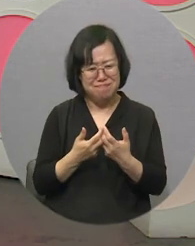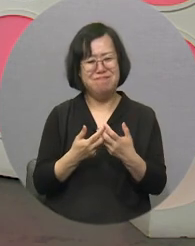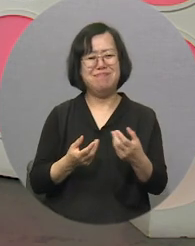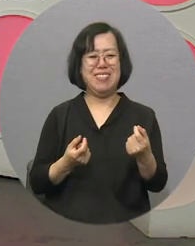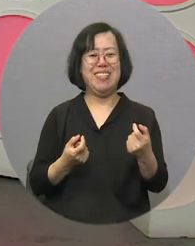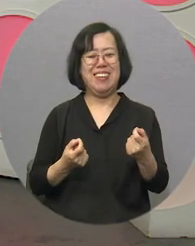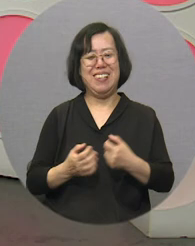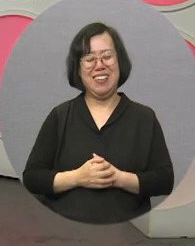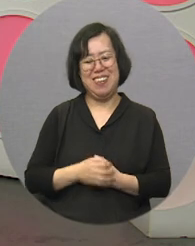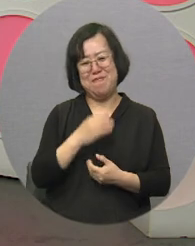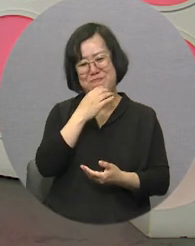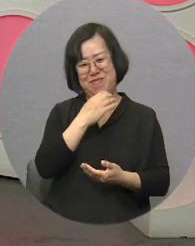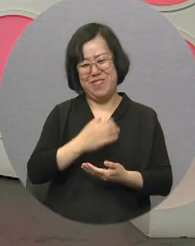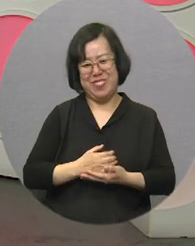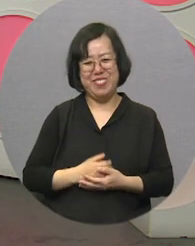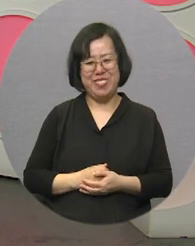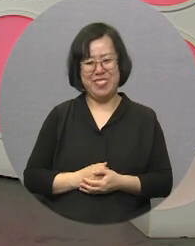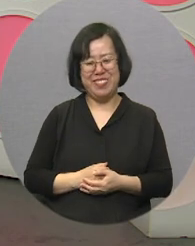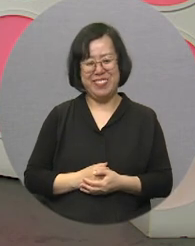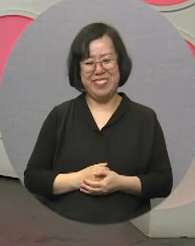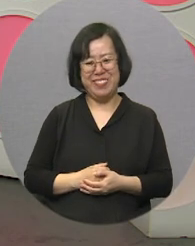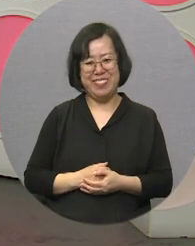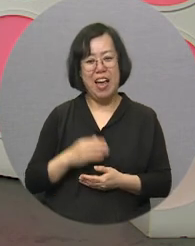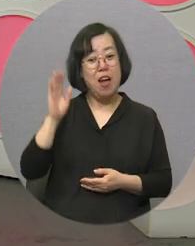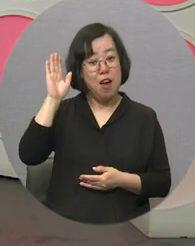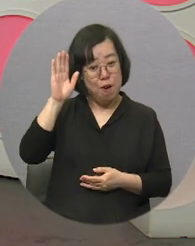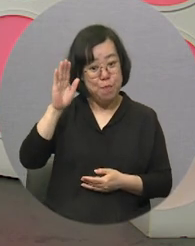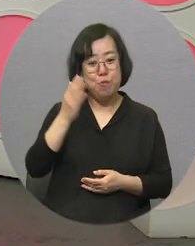너무 참 감동이었고요. 앞으로도 많은 네.